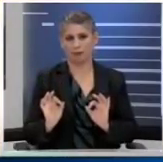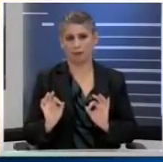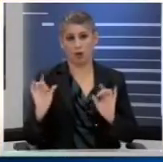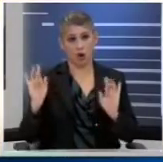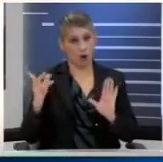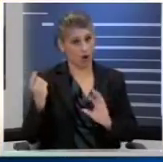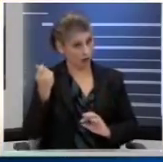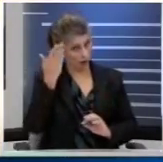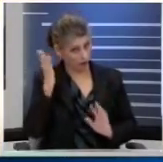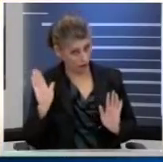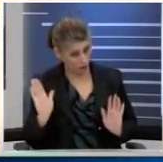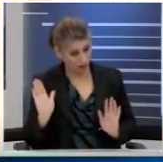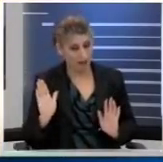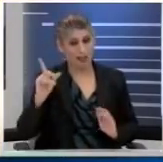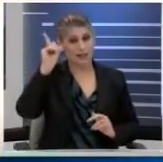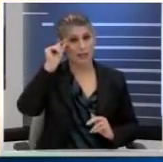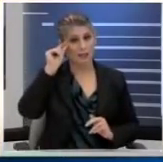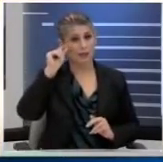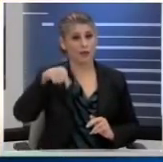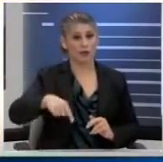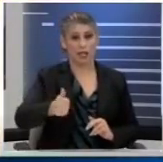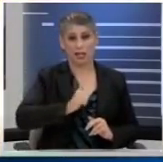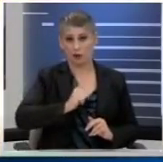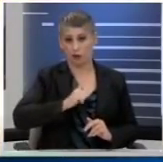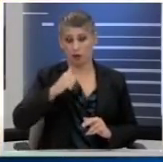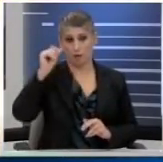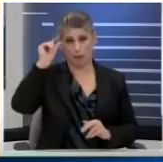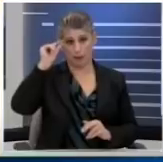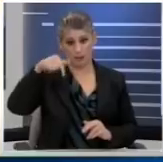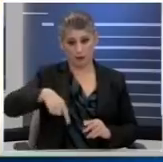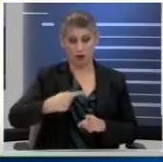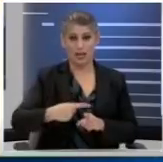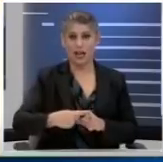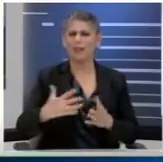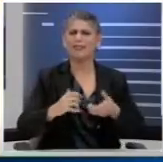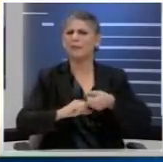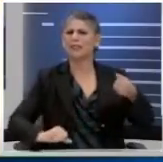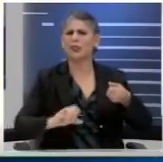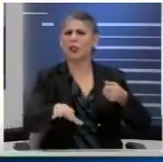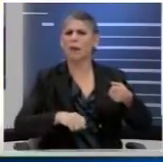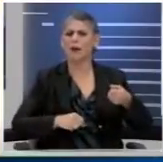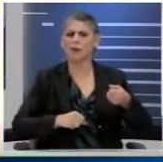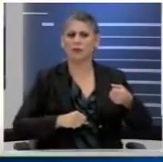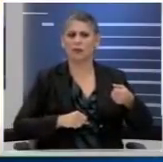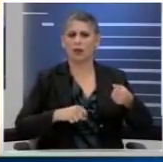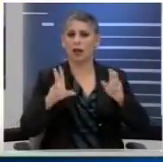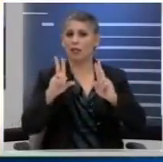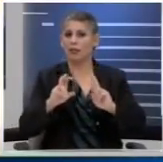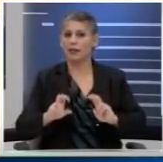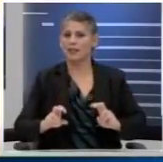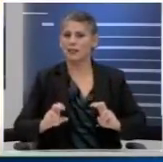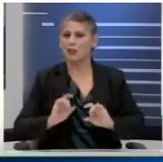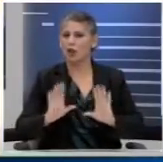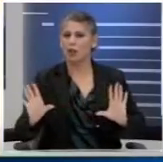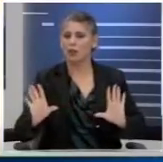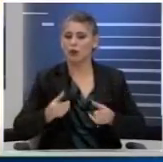αδαπάνως, να σπουδάζουν σε κάποιο ελληνικό πανεπιστήμιο, τι πτυχία θα παίρνουν? Δεν εξετάζω καθόλου την